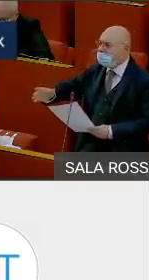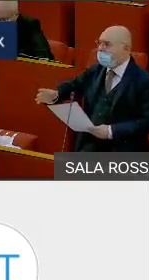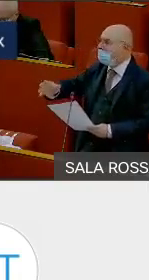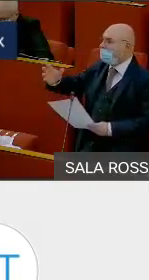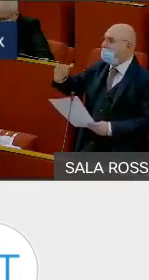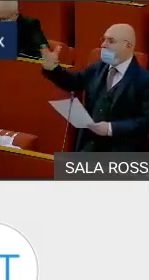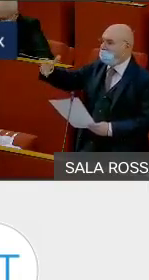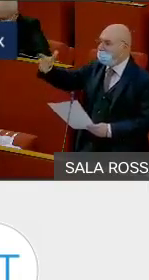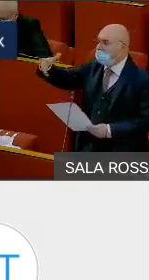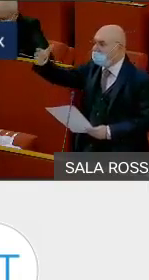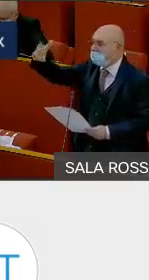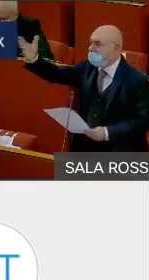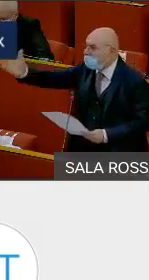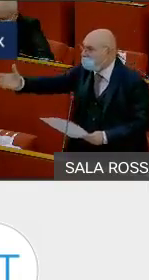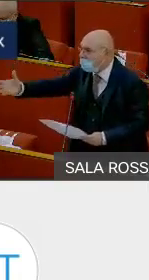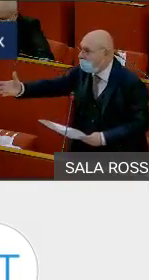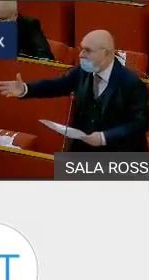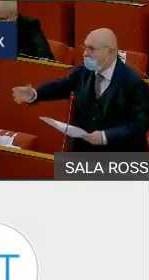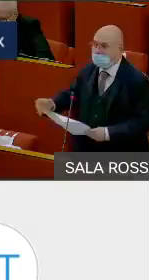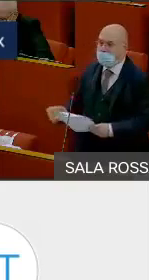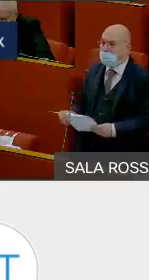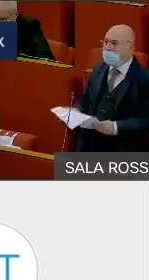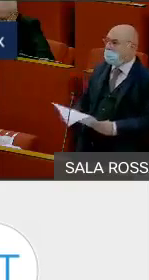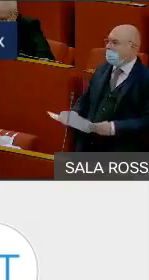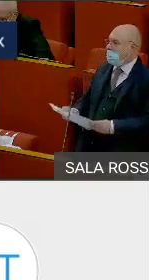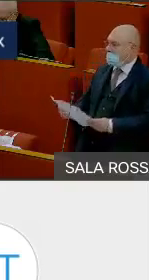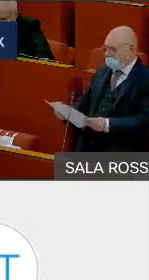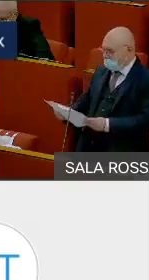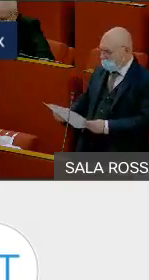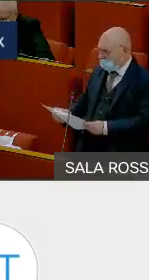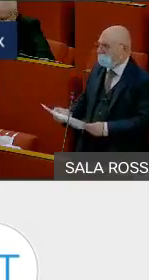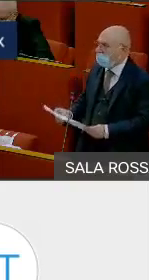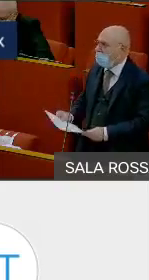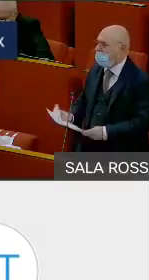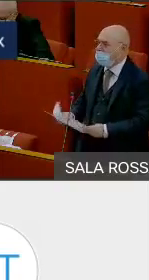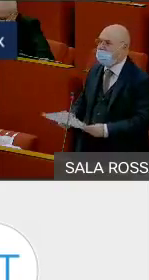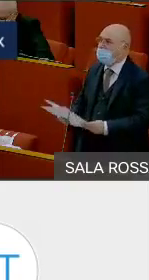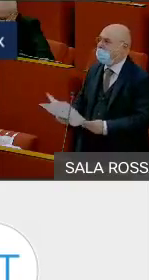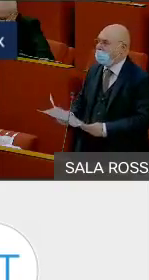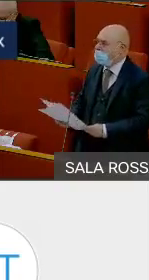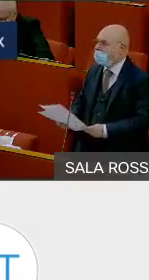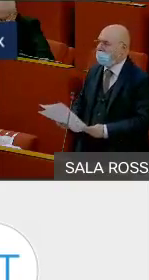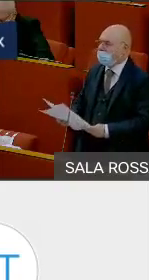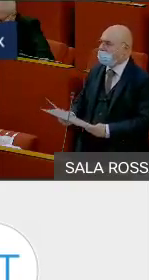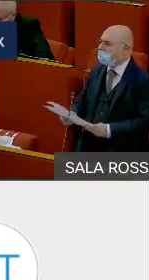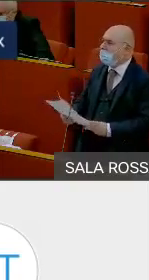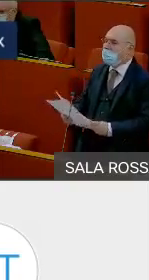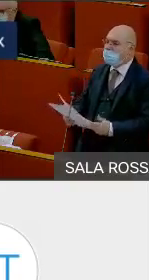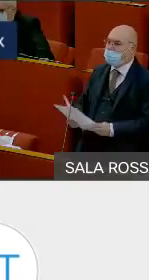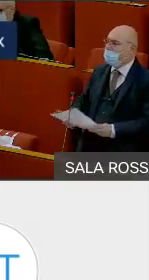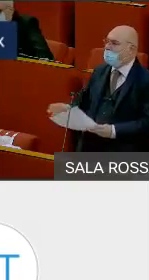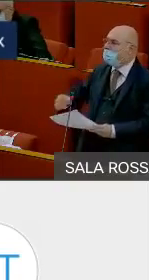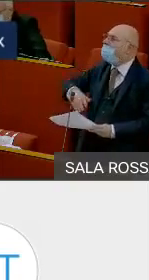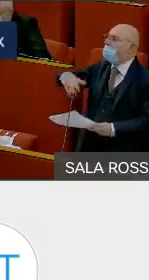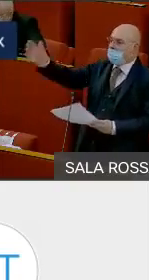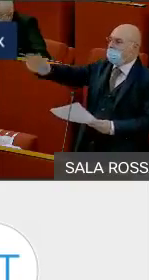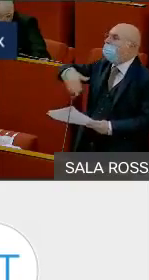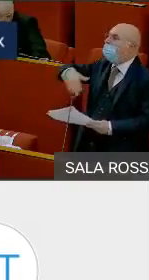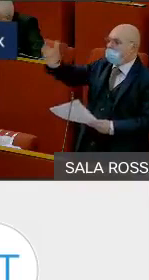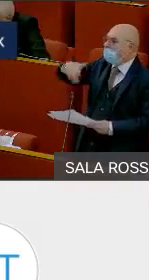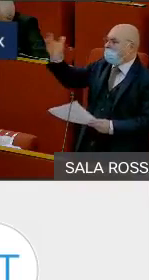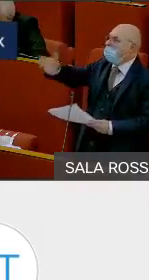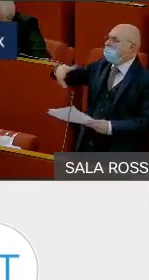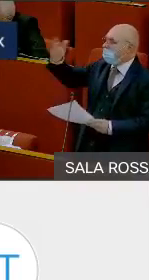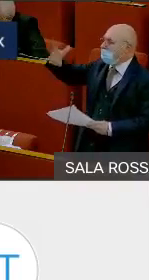decade questa facoltà e allora è evidente che se si vuole escludere si mette in cosa generico